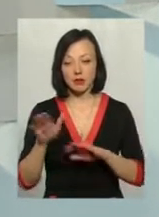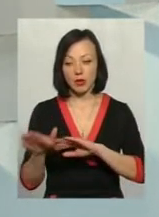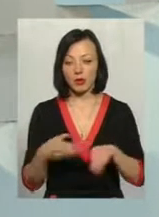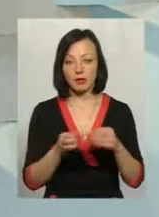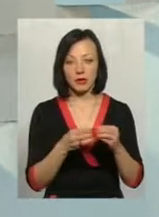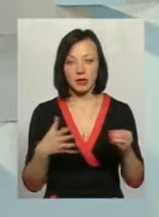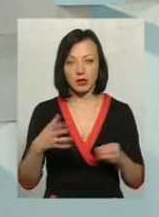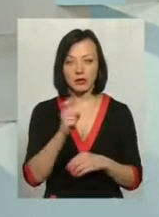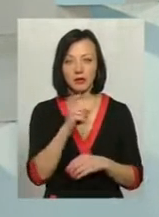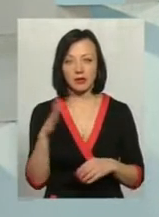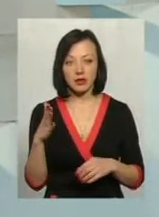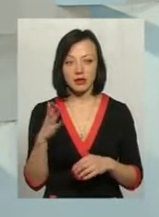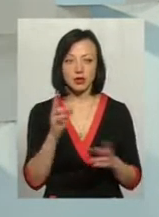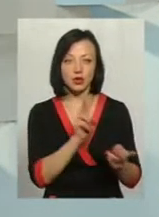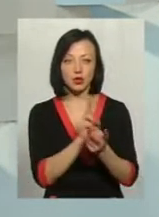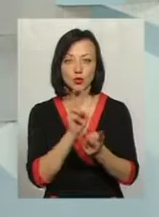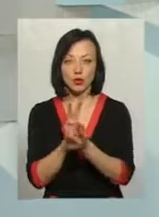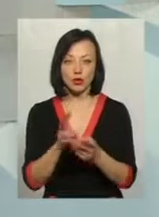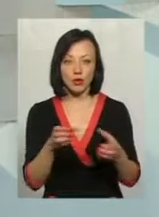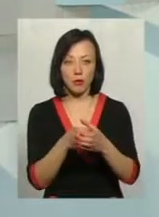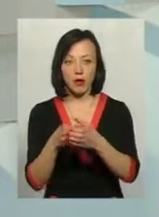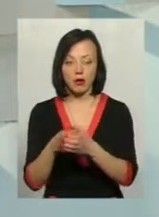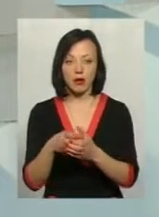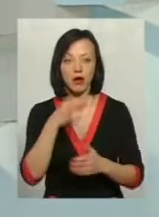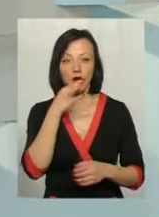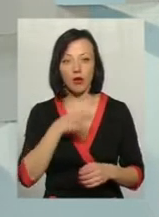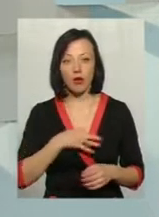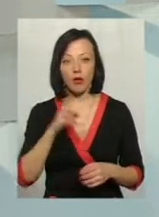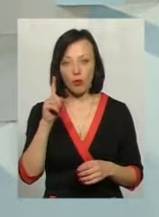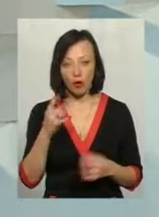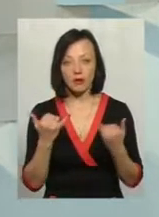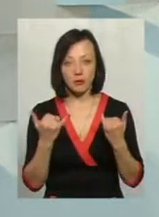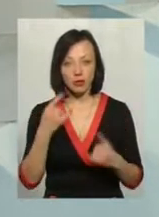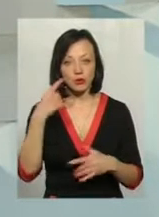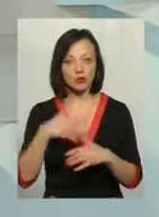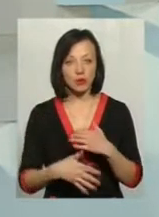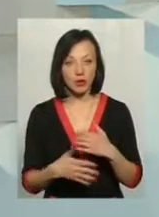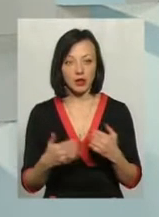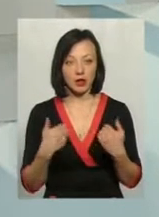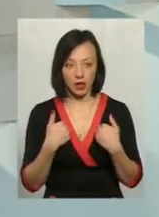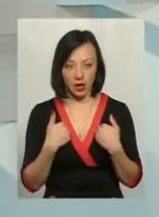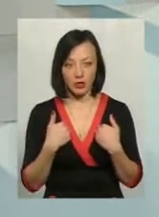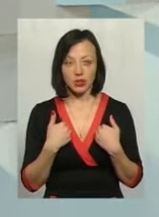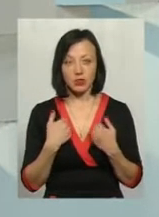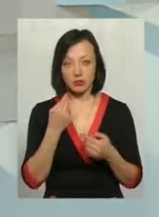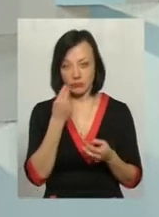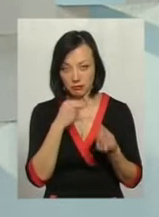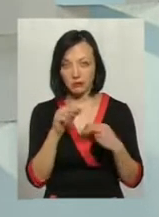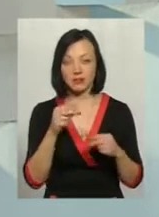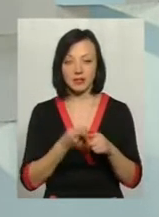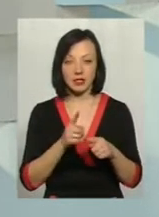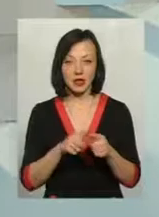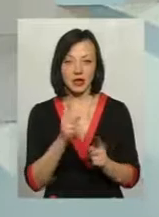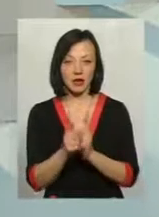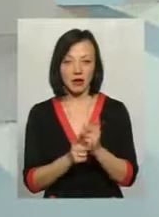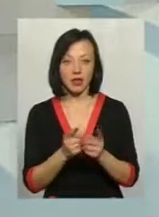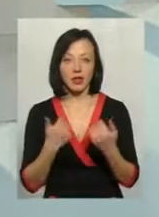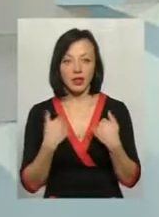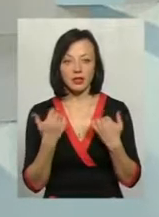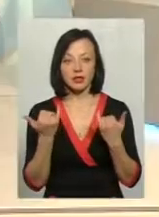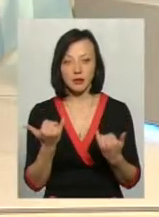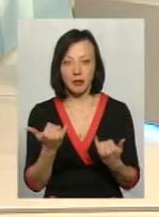хвилин наших традиційних зустрічей в громадах, а потім нам кажуть, о, тепер я зрозумів, так я ж виграю від цієї реформи, так я ж